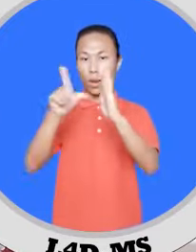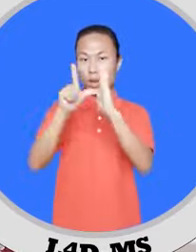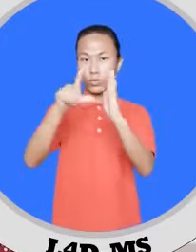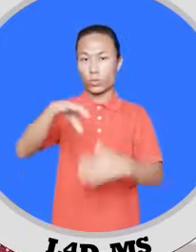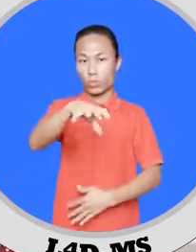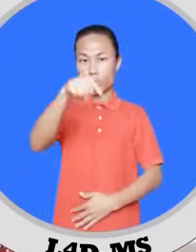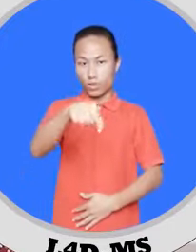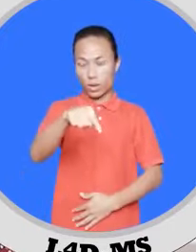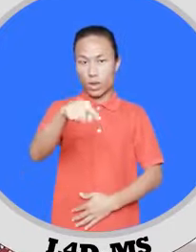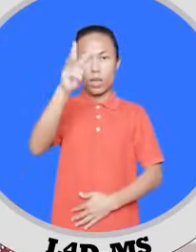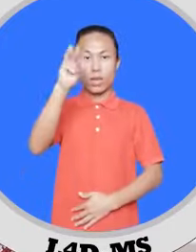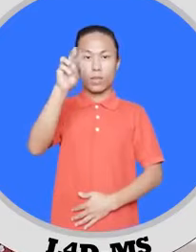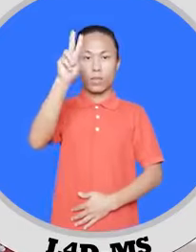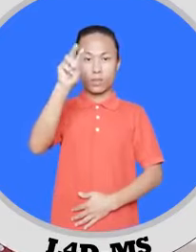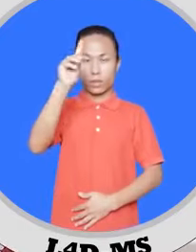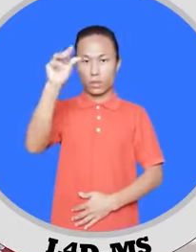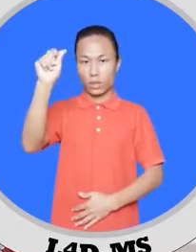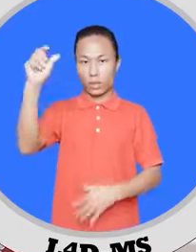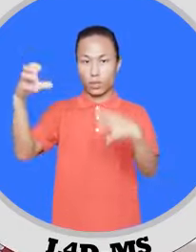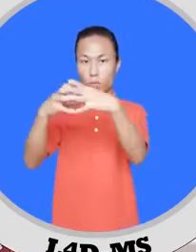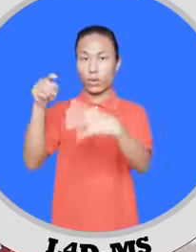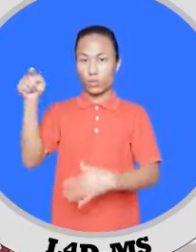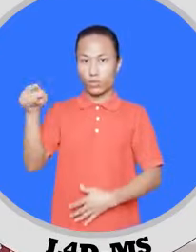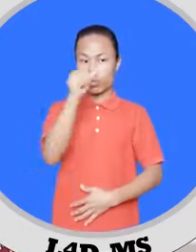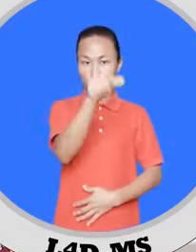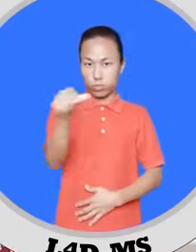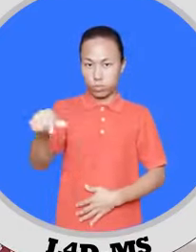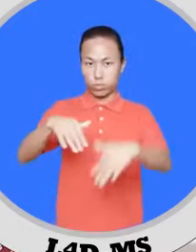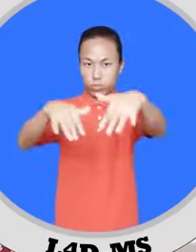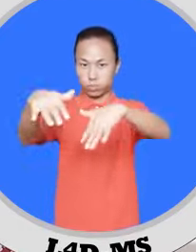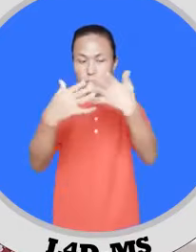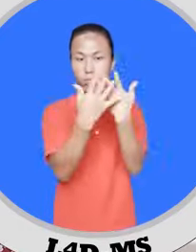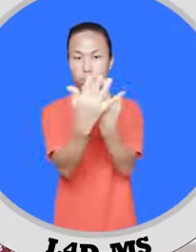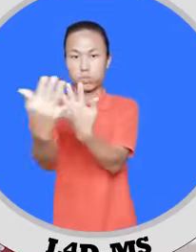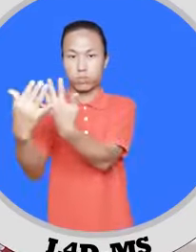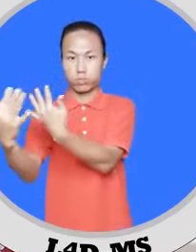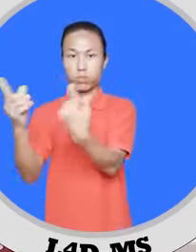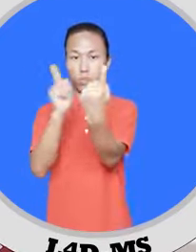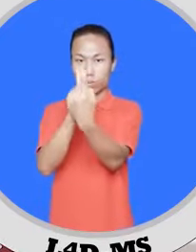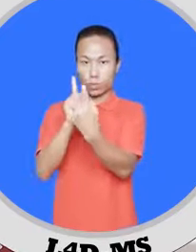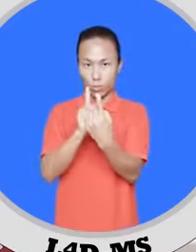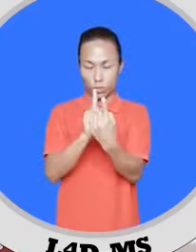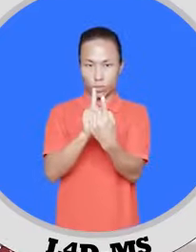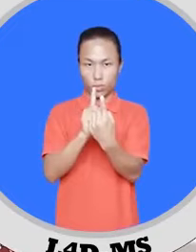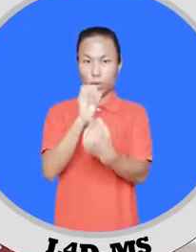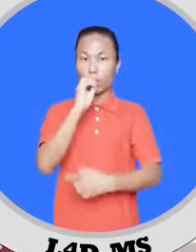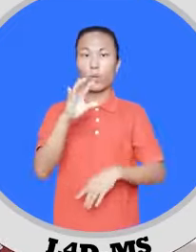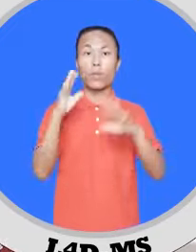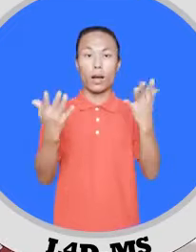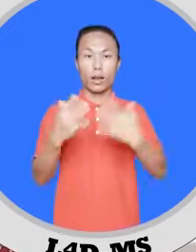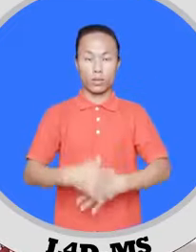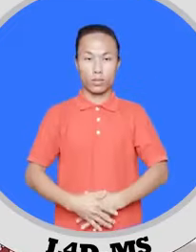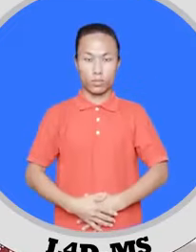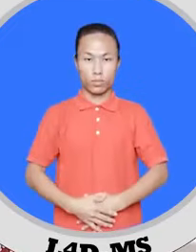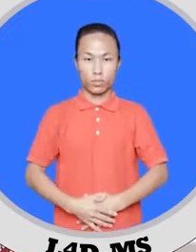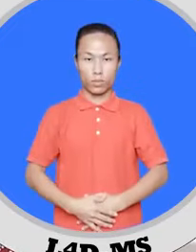ထမ်းမနေရဇာနတ်ရိတ်ကပေးဆောင်ခြင်းနဲ့လူငယ်စုဆောင်ခြင်းလုံးဝမရှိဘူးဆိုတာနဲ့ MNDAA ကပြ